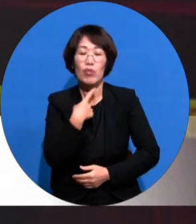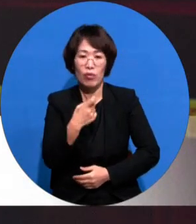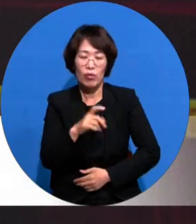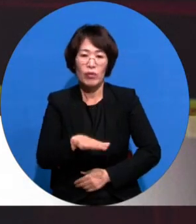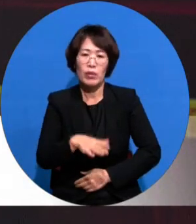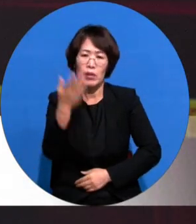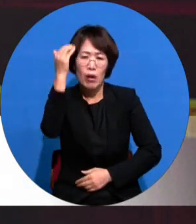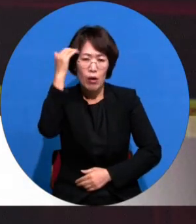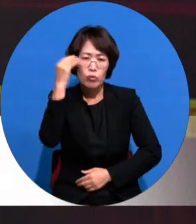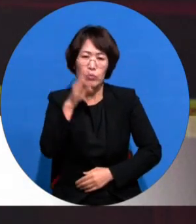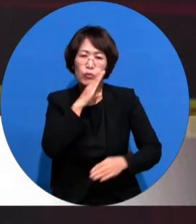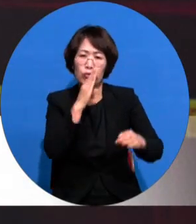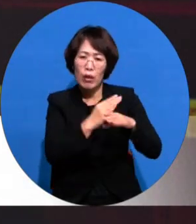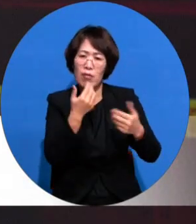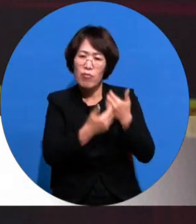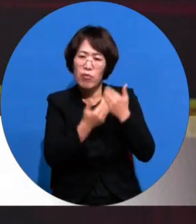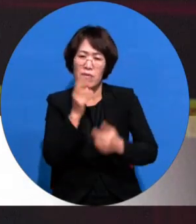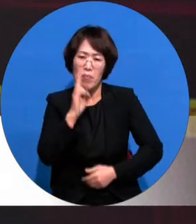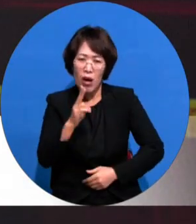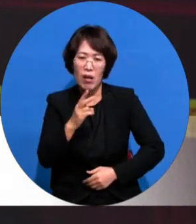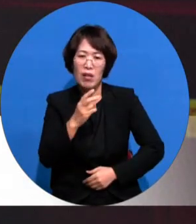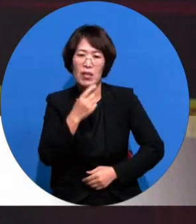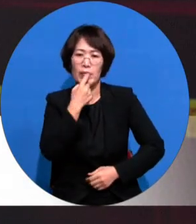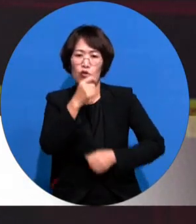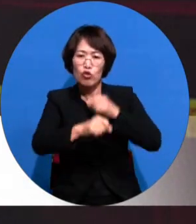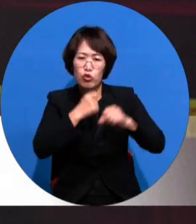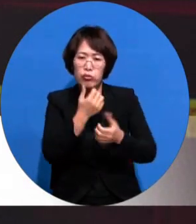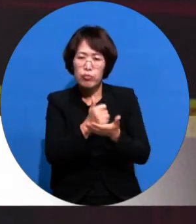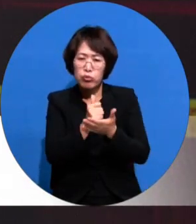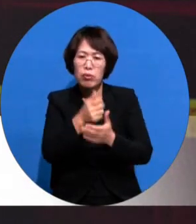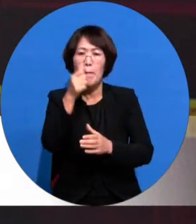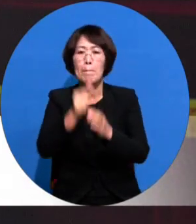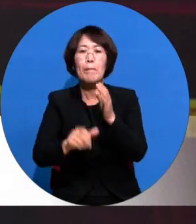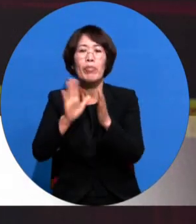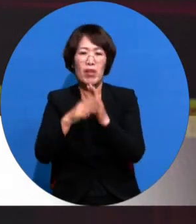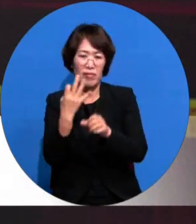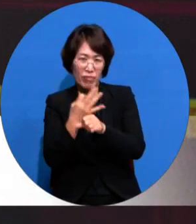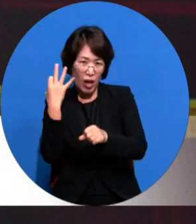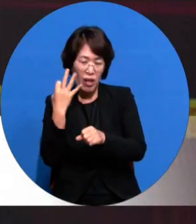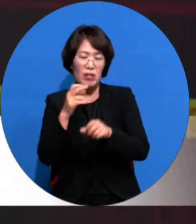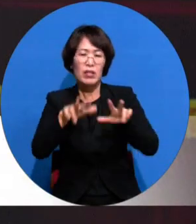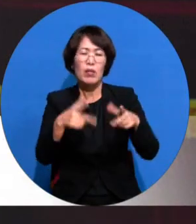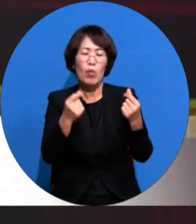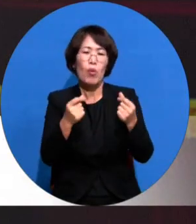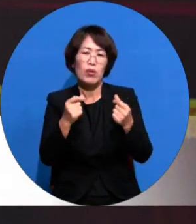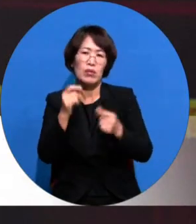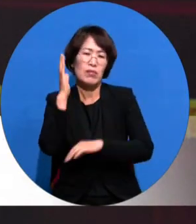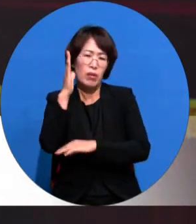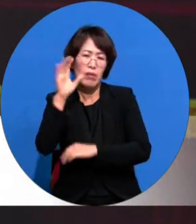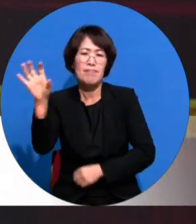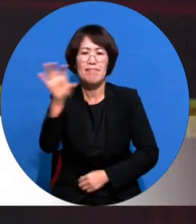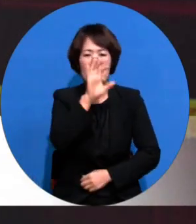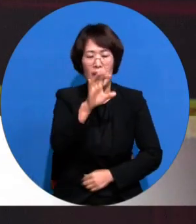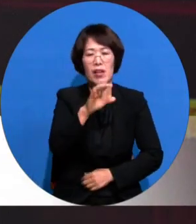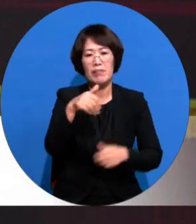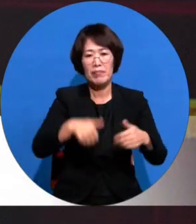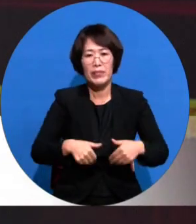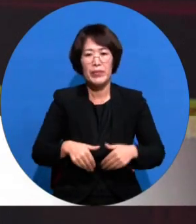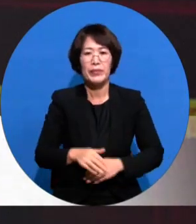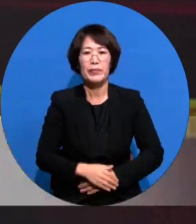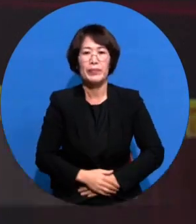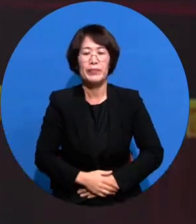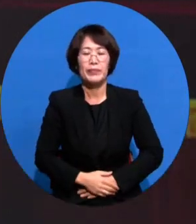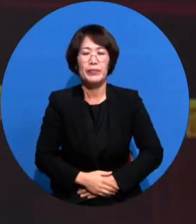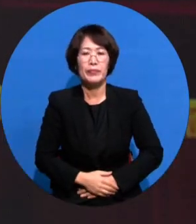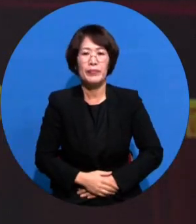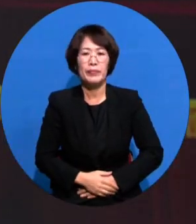긴장감이 고조되고 민주주의가 위기에 처했을 때인데 14년이 지난 지금도 되새겨볼 만한 대목들입니다.